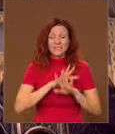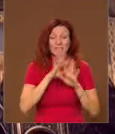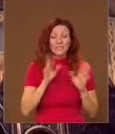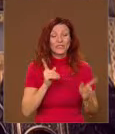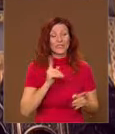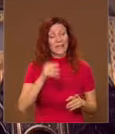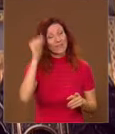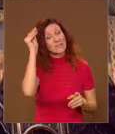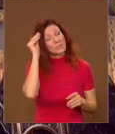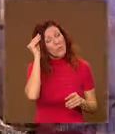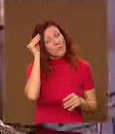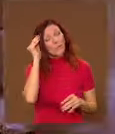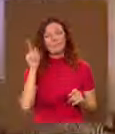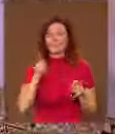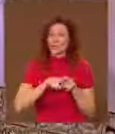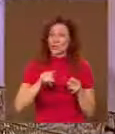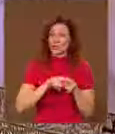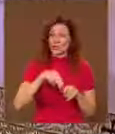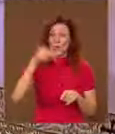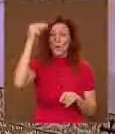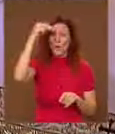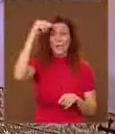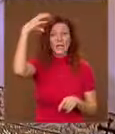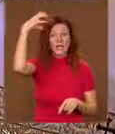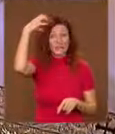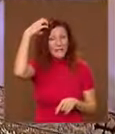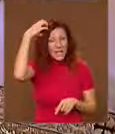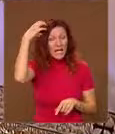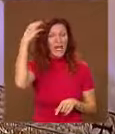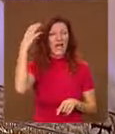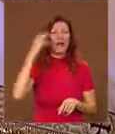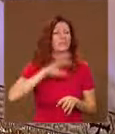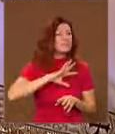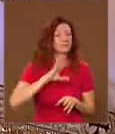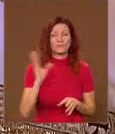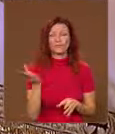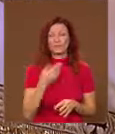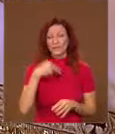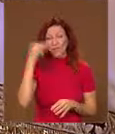благочестивите български царе, целият български народ,